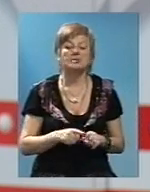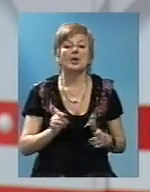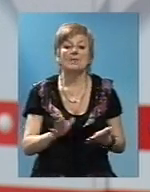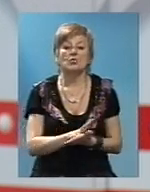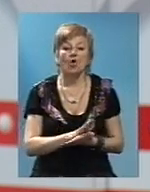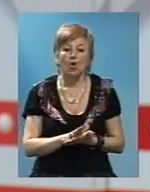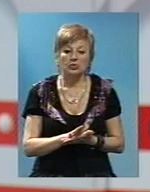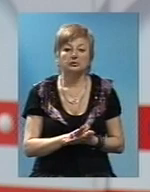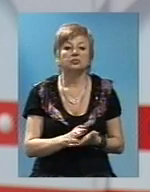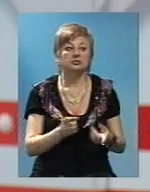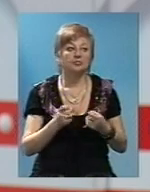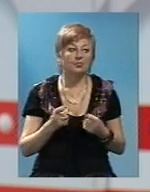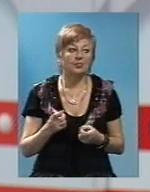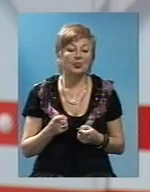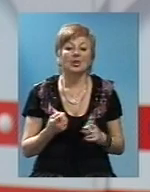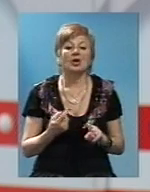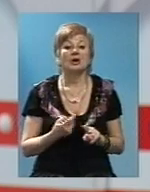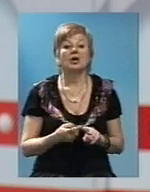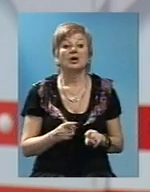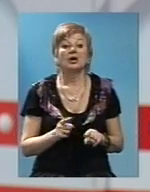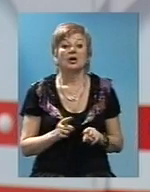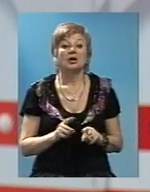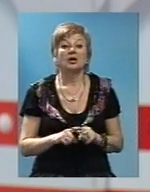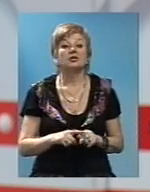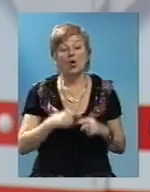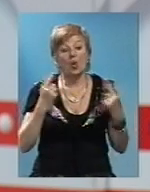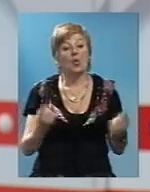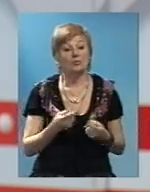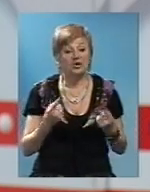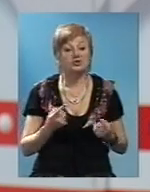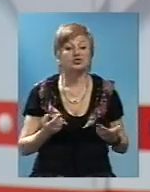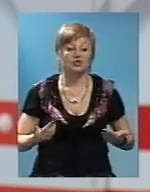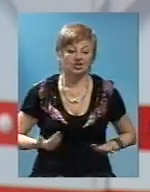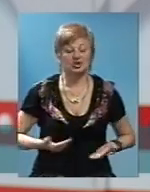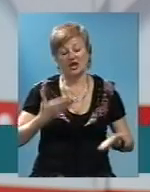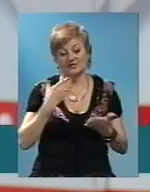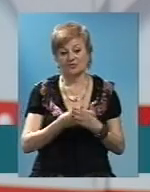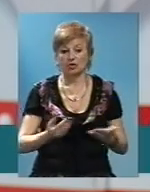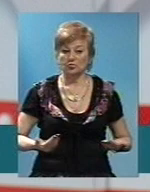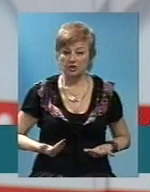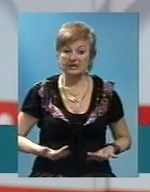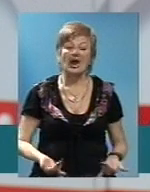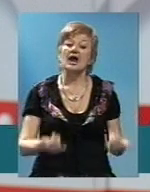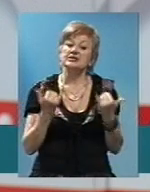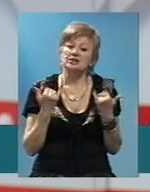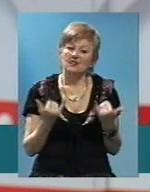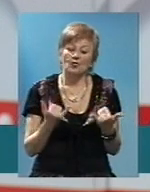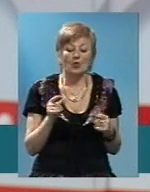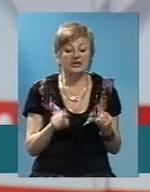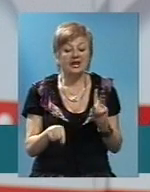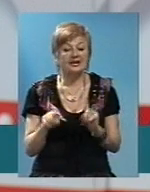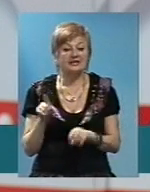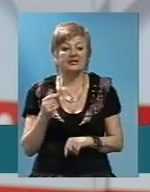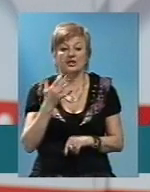громадські, впроваджували свої освітні проекти, там, звичайно, освіта жила своїм життям. Сьогодні декілька